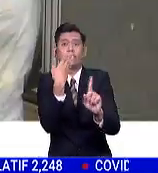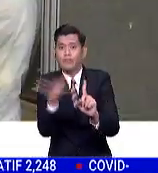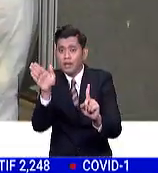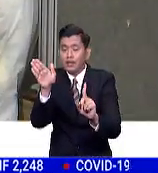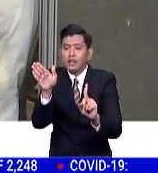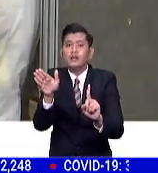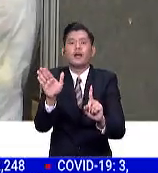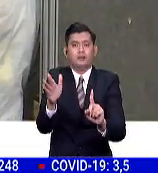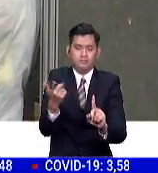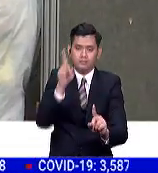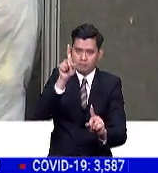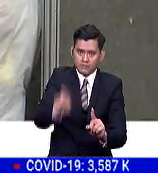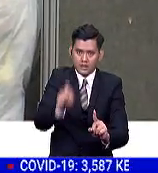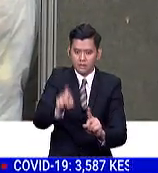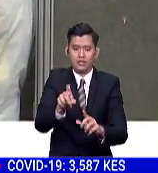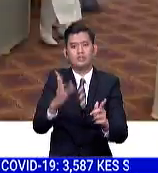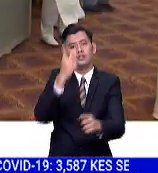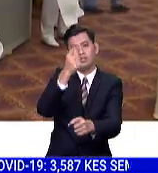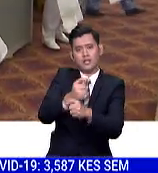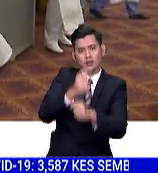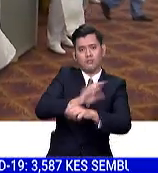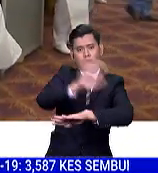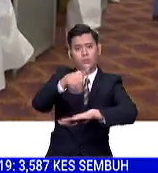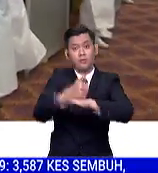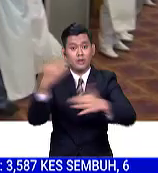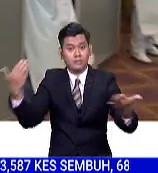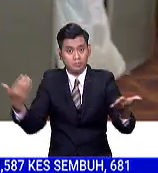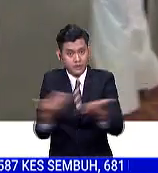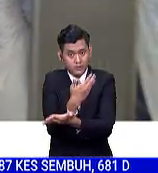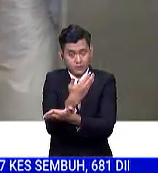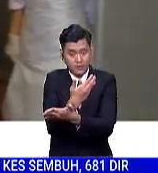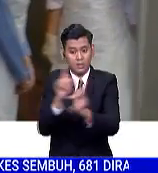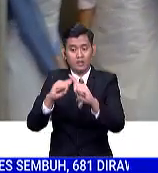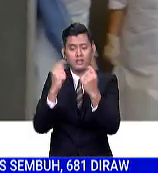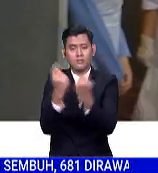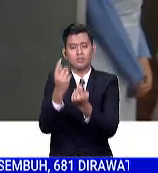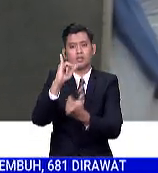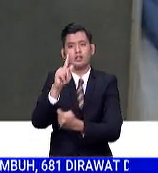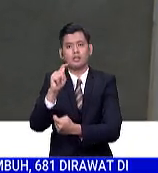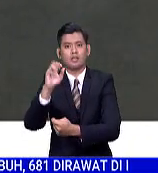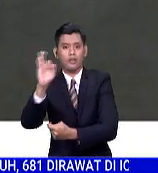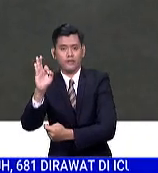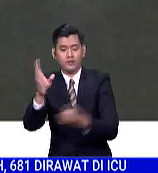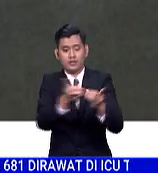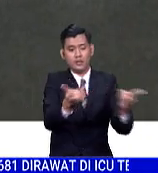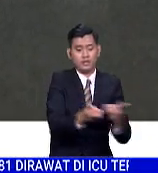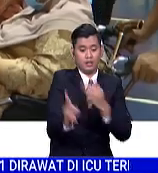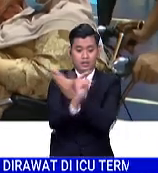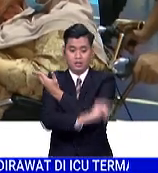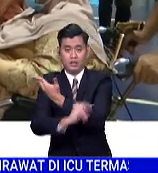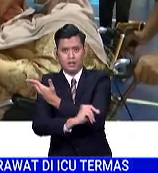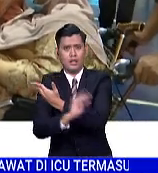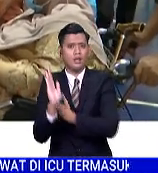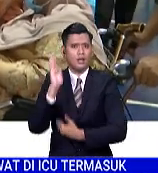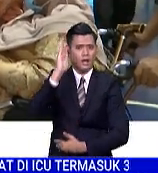menghubungi helpdesk MySejahtera. Pihak COVID-19 Immunization Task Force CITF daerah dan negeri akan terus mengenal